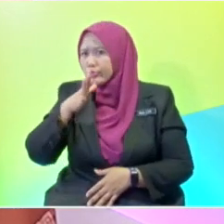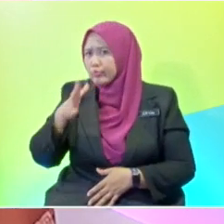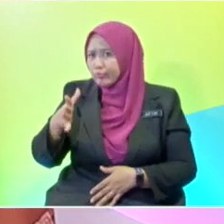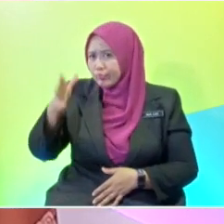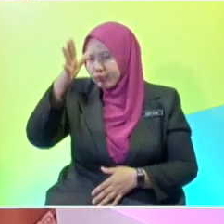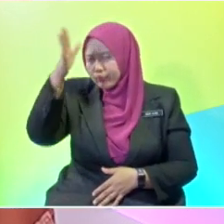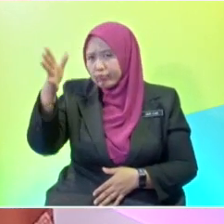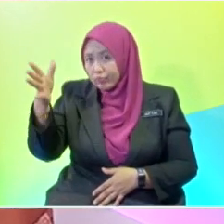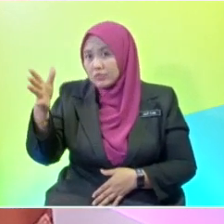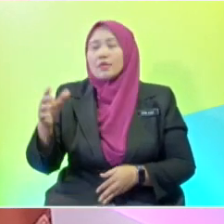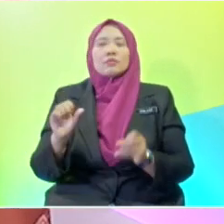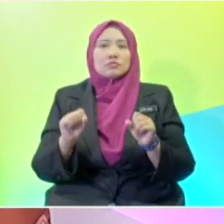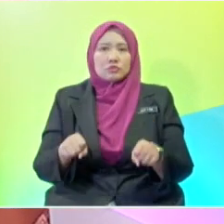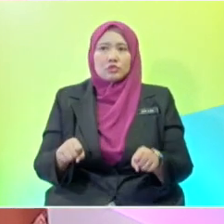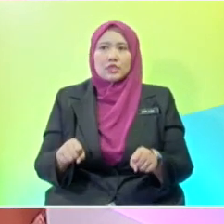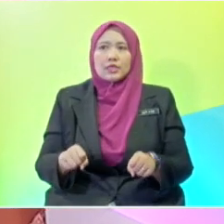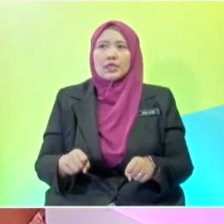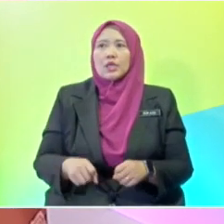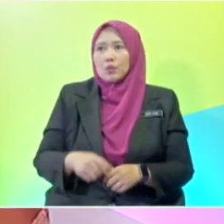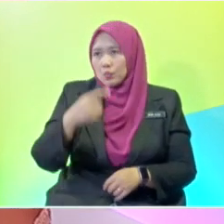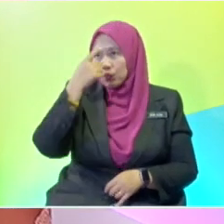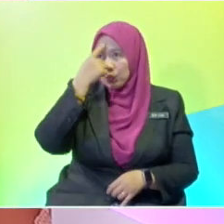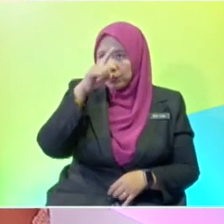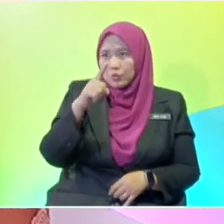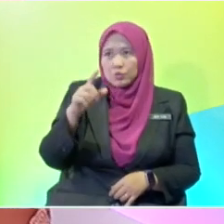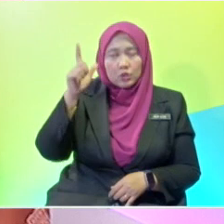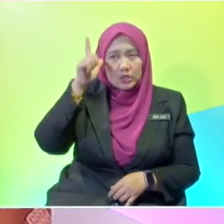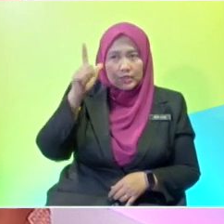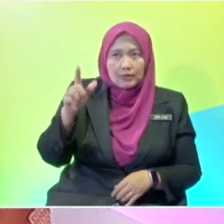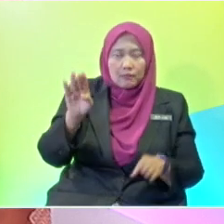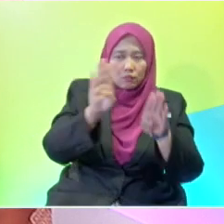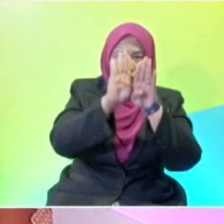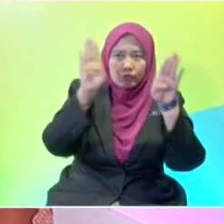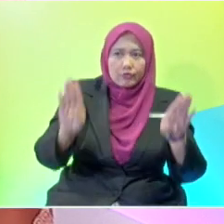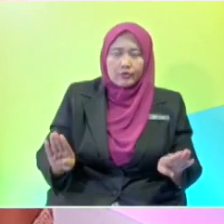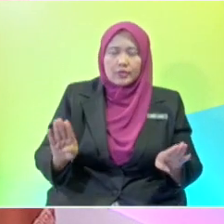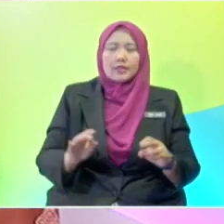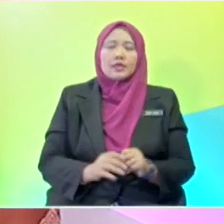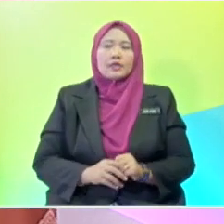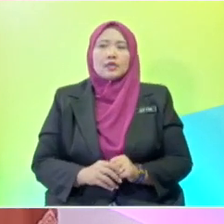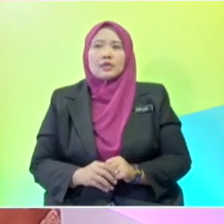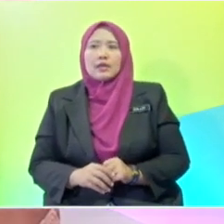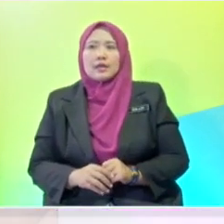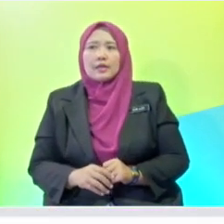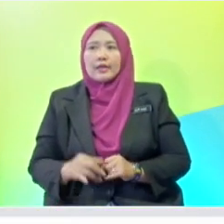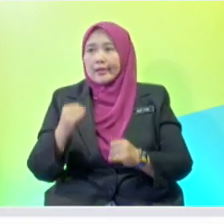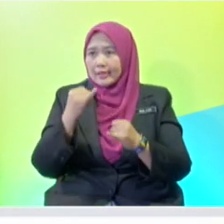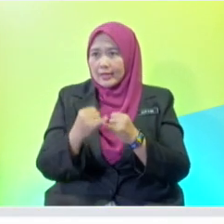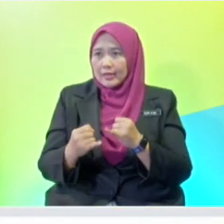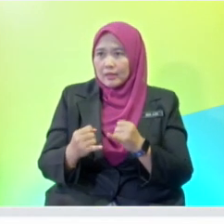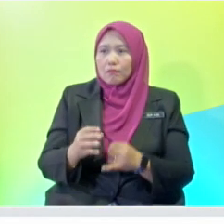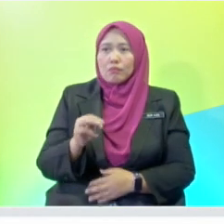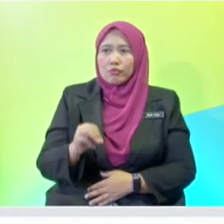pendapatan orang penilaian kognitif warga emas ini hasil dari temurama murid akan menginterpretasi ya